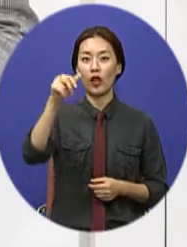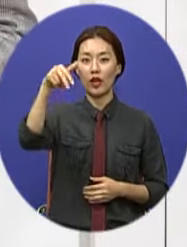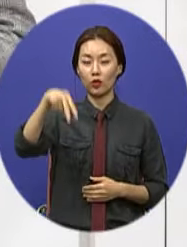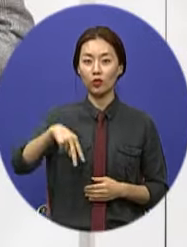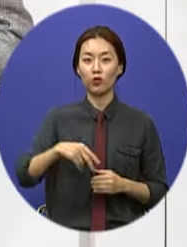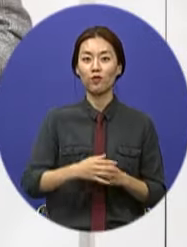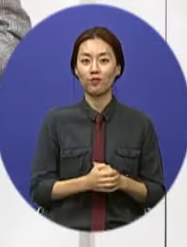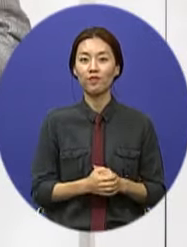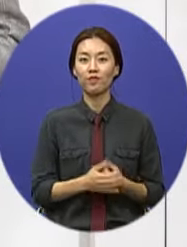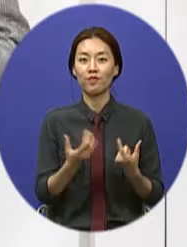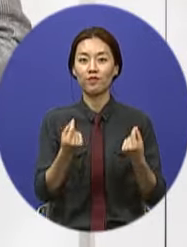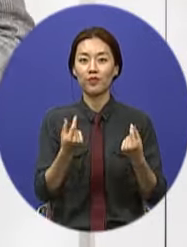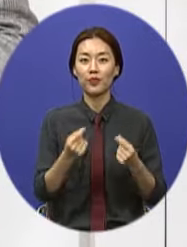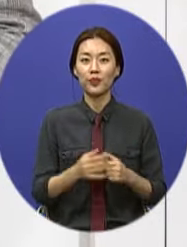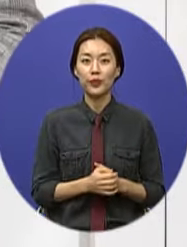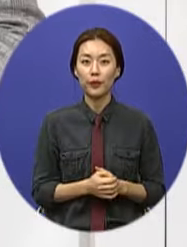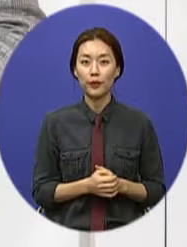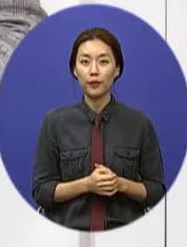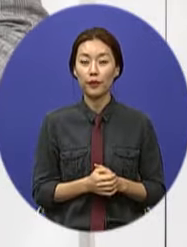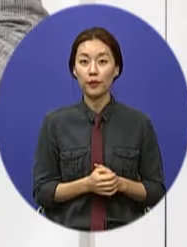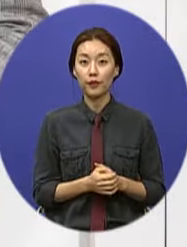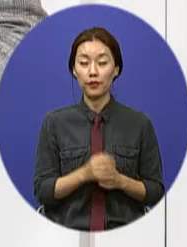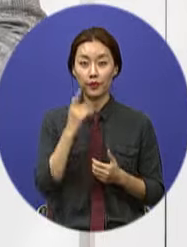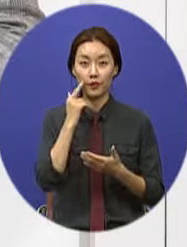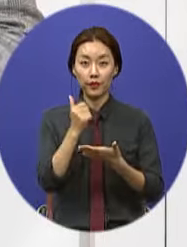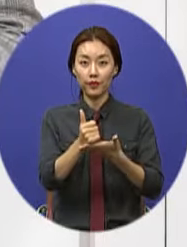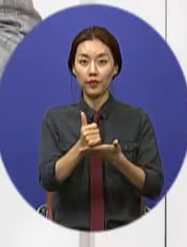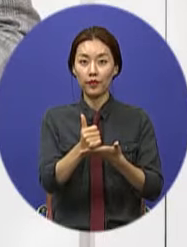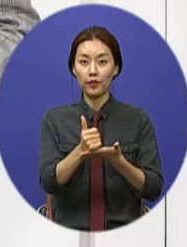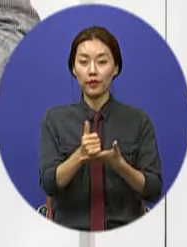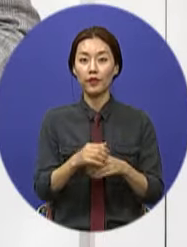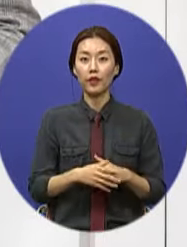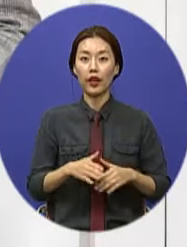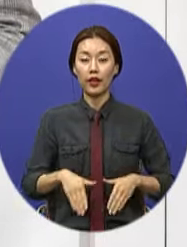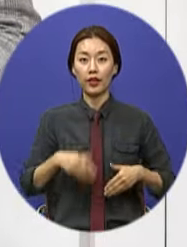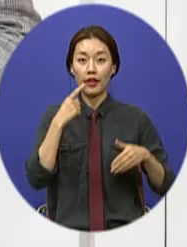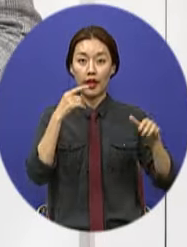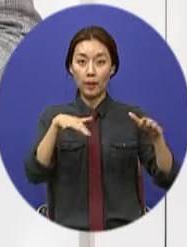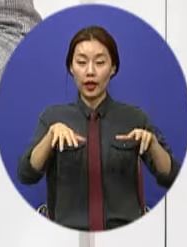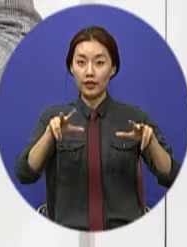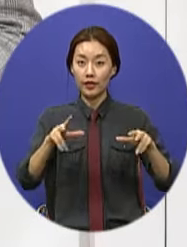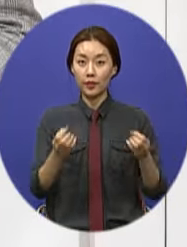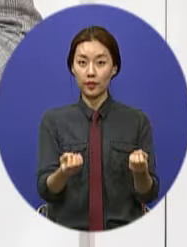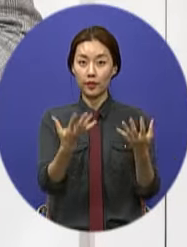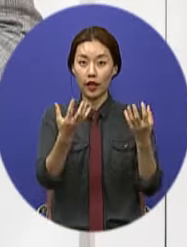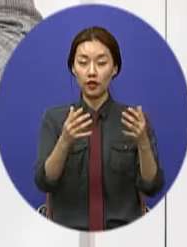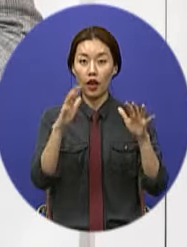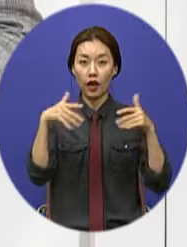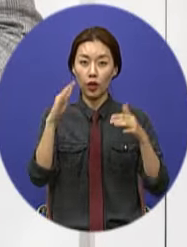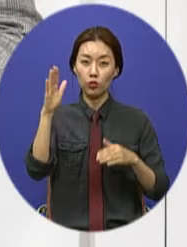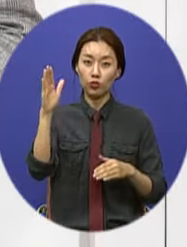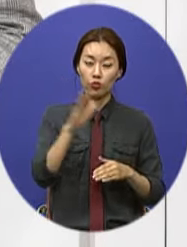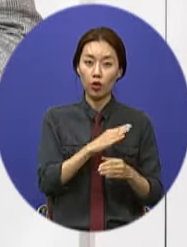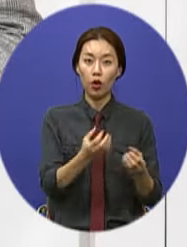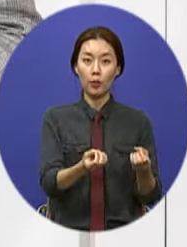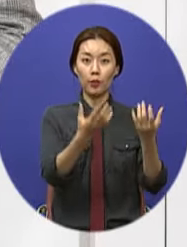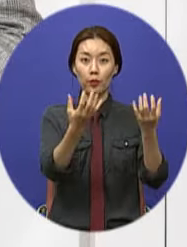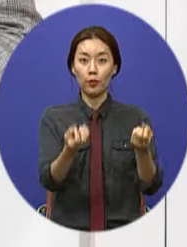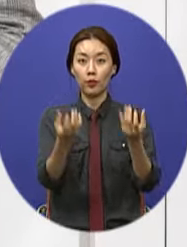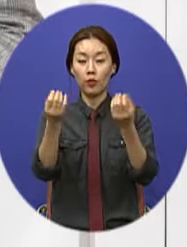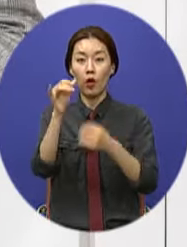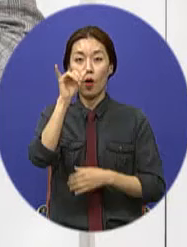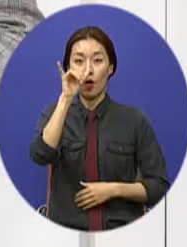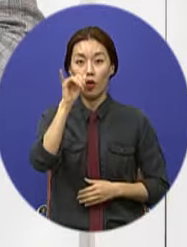선거구가 똑같구나. 맞아요. 예, 예, 예. 아버님. 예 예. 남해 지금 뭐 행사가 가을부터 굉장히 많이 열리고